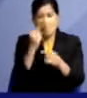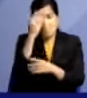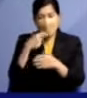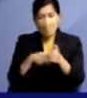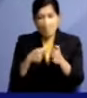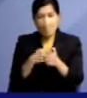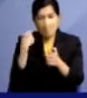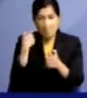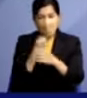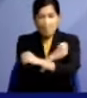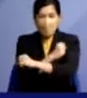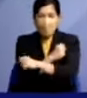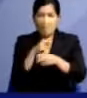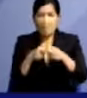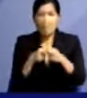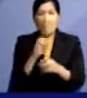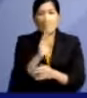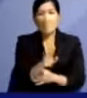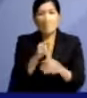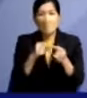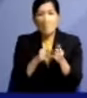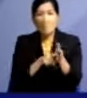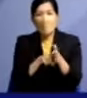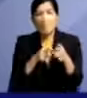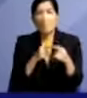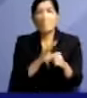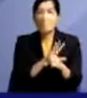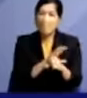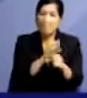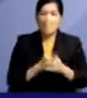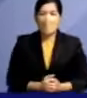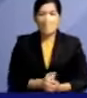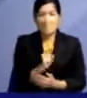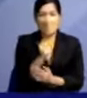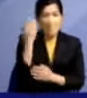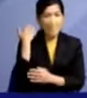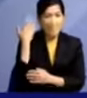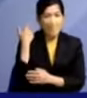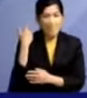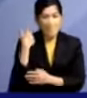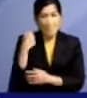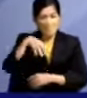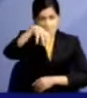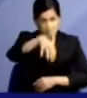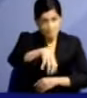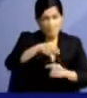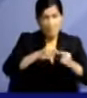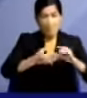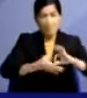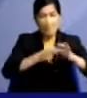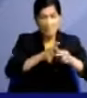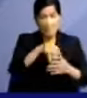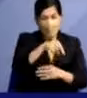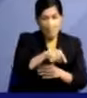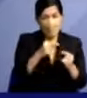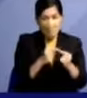องรับสถานการณ์การแพร่ระบาดของโควิด-19 ในพื้นที ่ซึ่งจากเดิมนะคะทำการอยู่ที่โรงยิมเนเซียม 4,000 ที่นั่งนะคะ